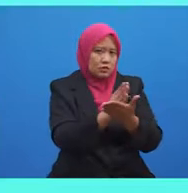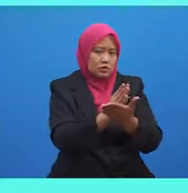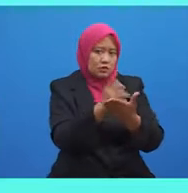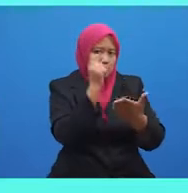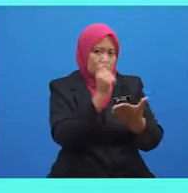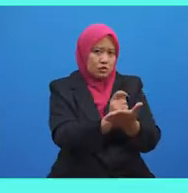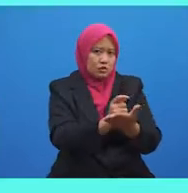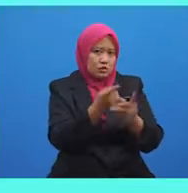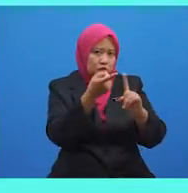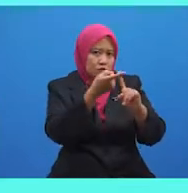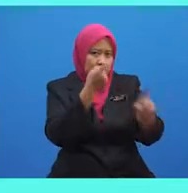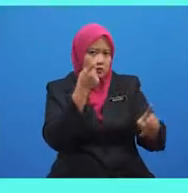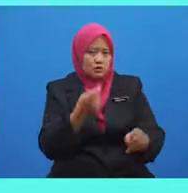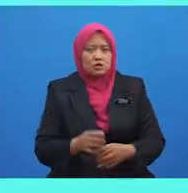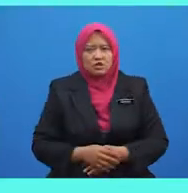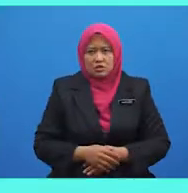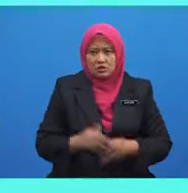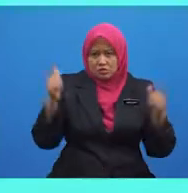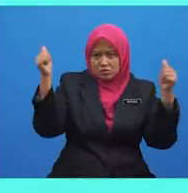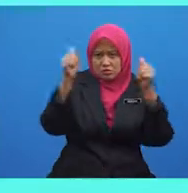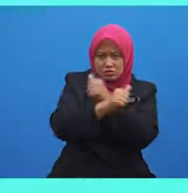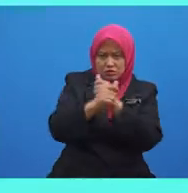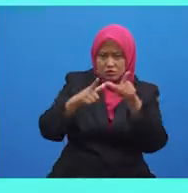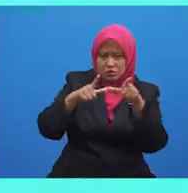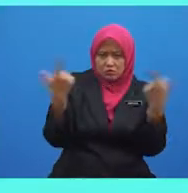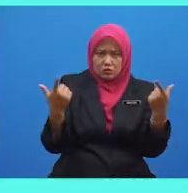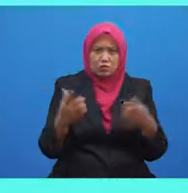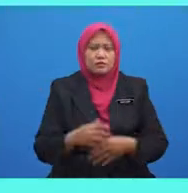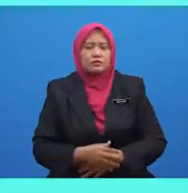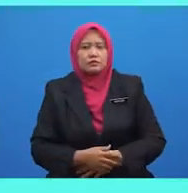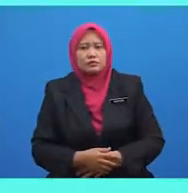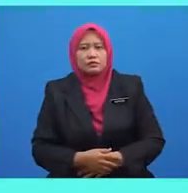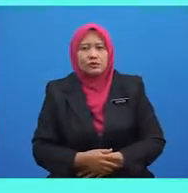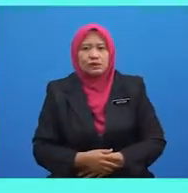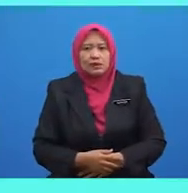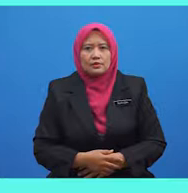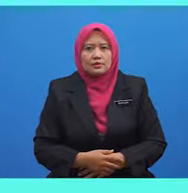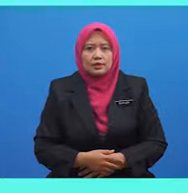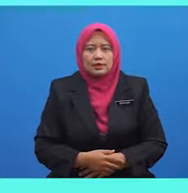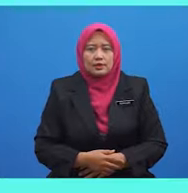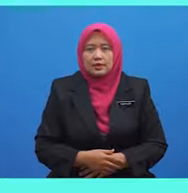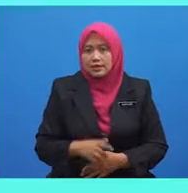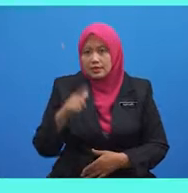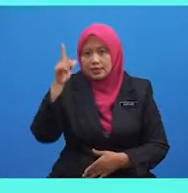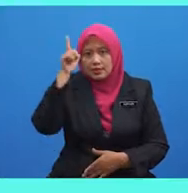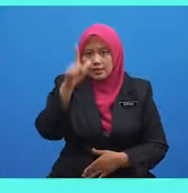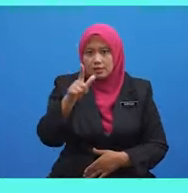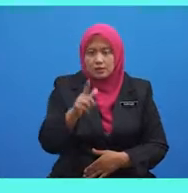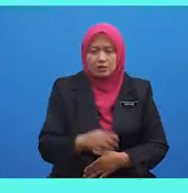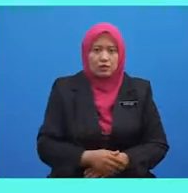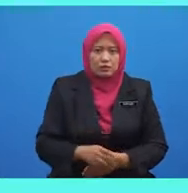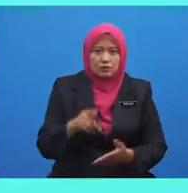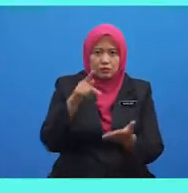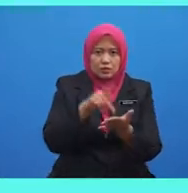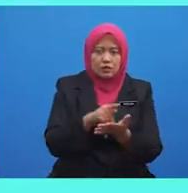daripada ancaman musuh luar yang cuba menceroboh Johor Riau. Seterusnya, kita lihat pula pusat